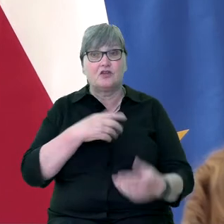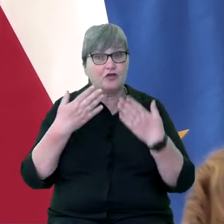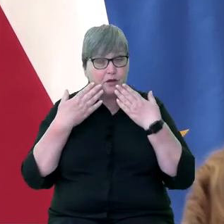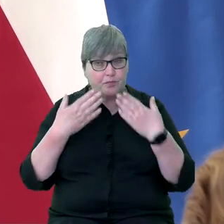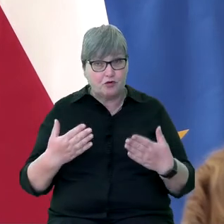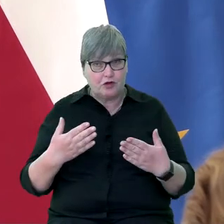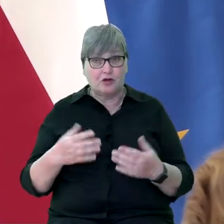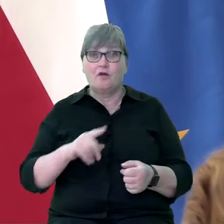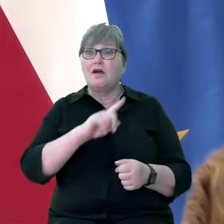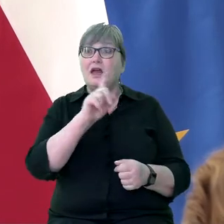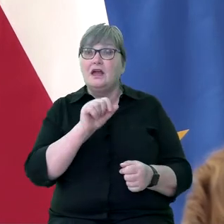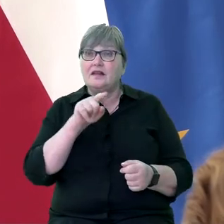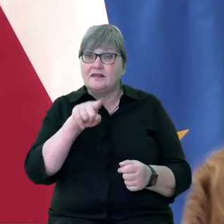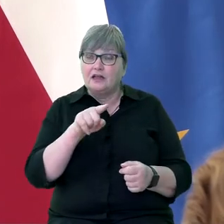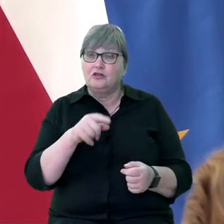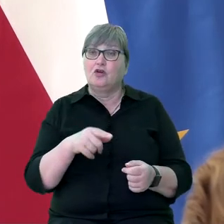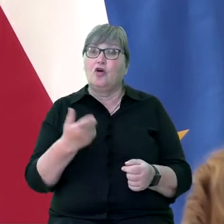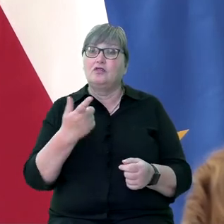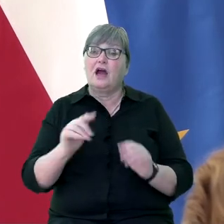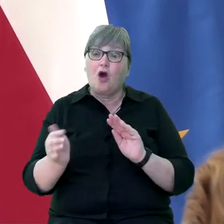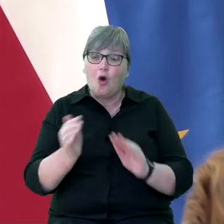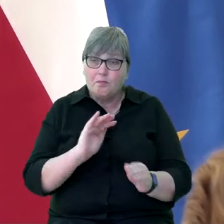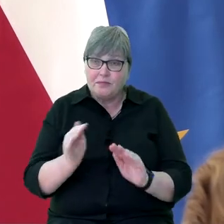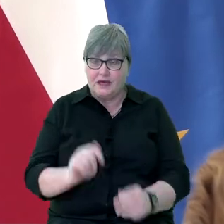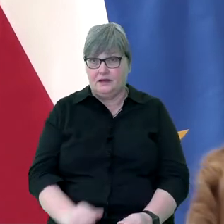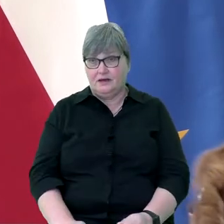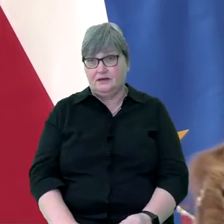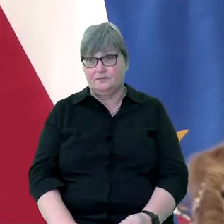tą troskę w